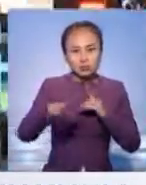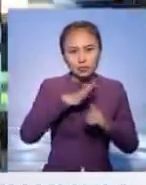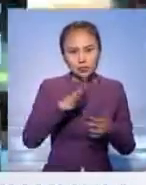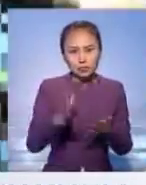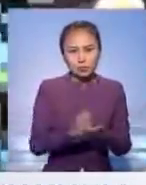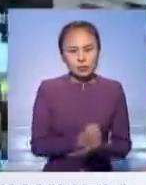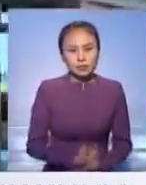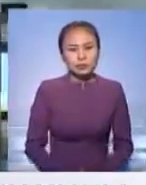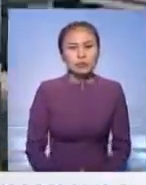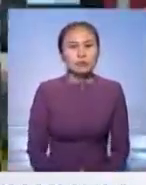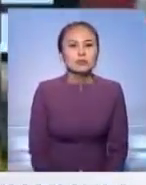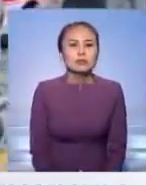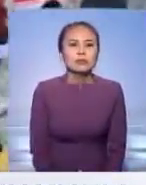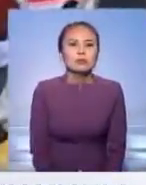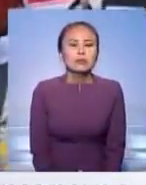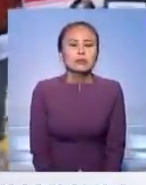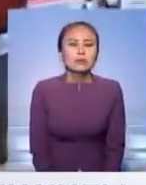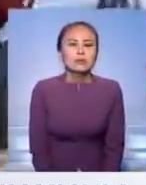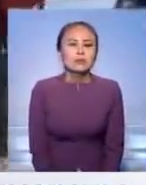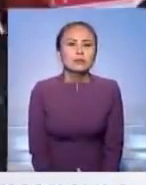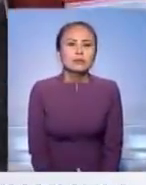тұйықталуынан шығуы мүмкін.